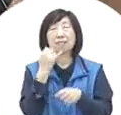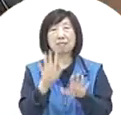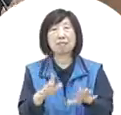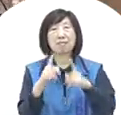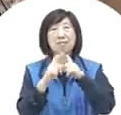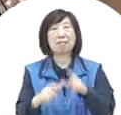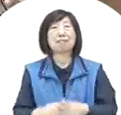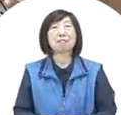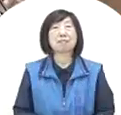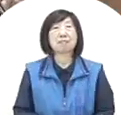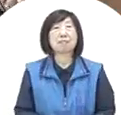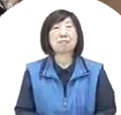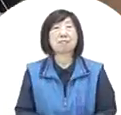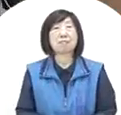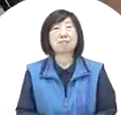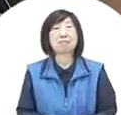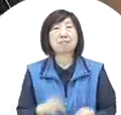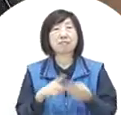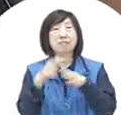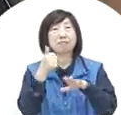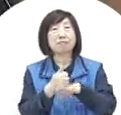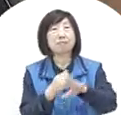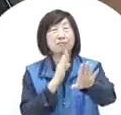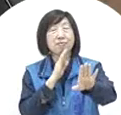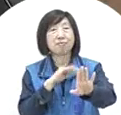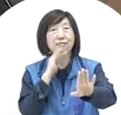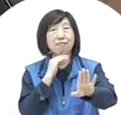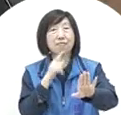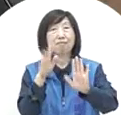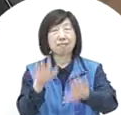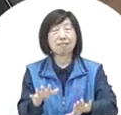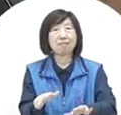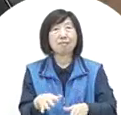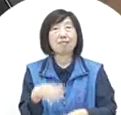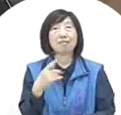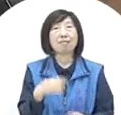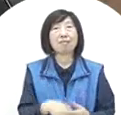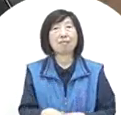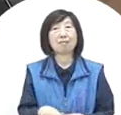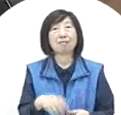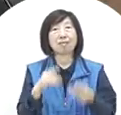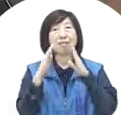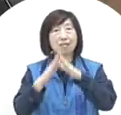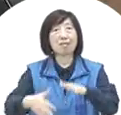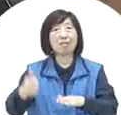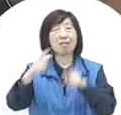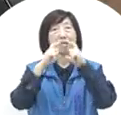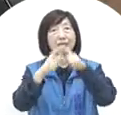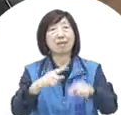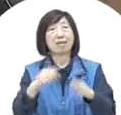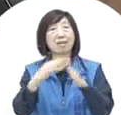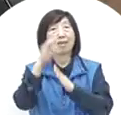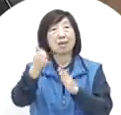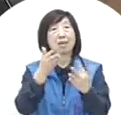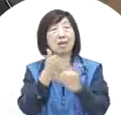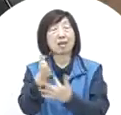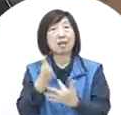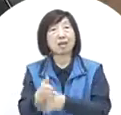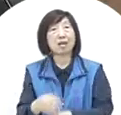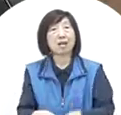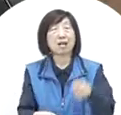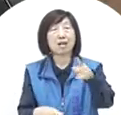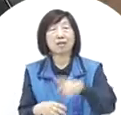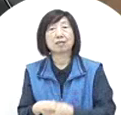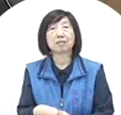个部分我还是要先跟 主席时间暂停，我请市长回答 说明，在这个 请市长回答， 有非常多 的时间吗？ 局长， 很多的一